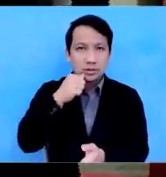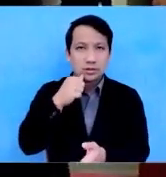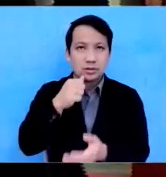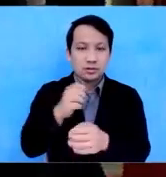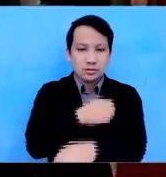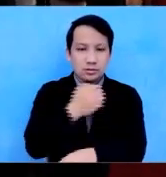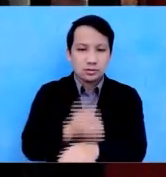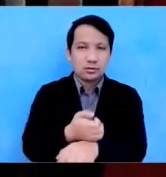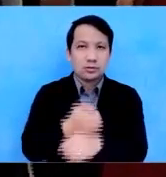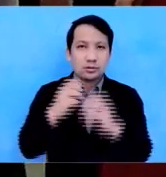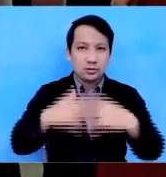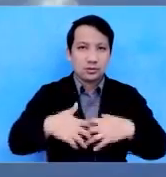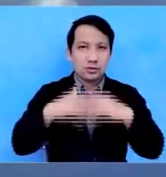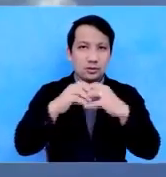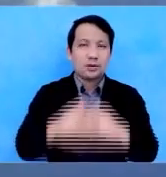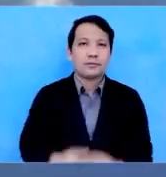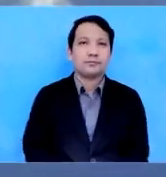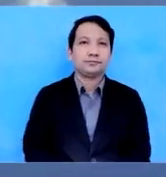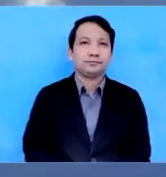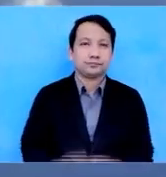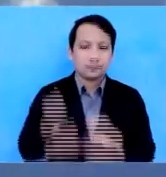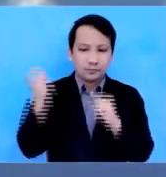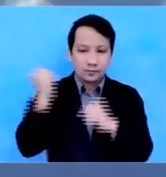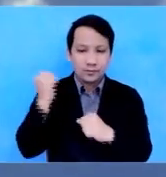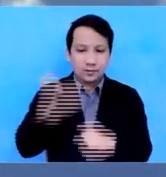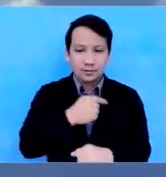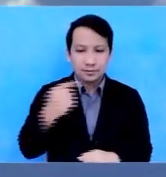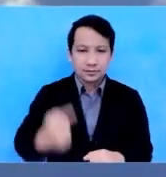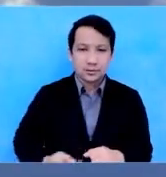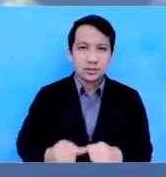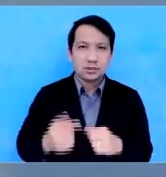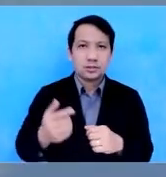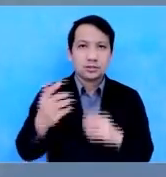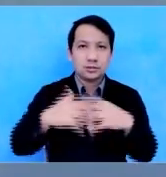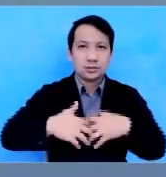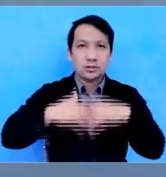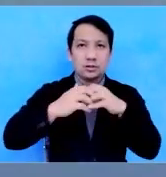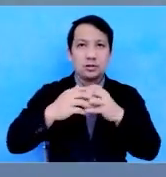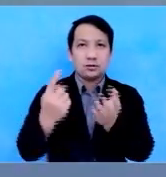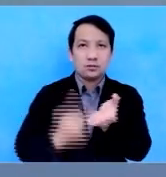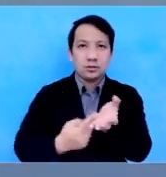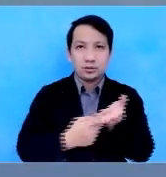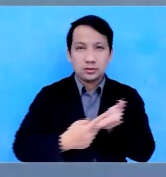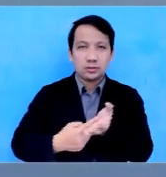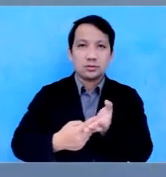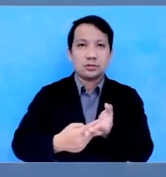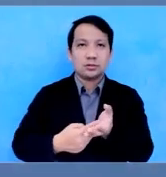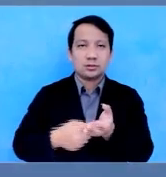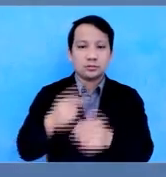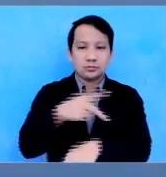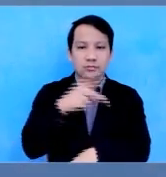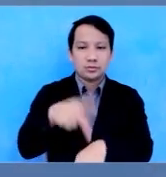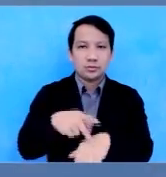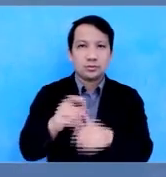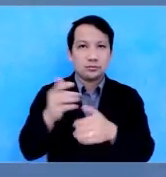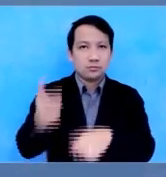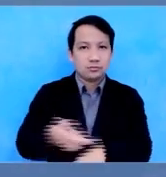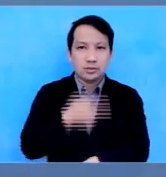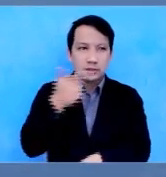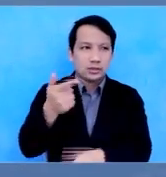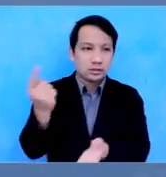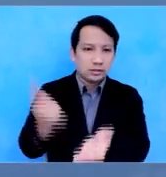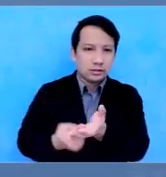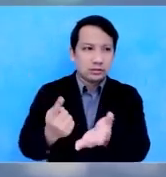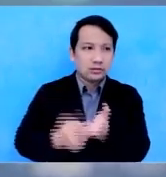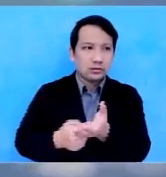at infrastruktura. Umaasa rin daw ang China na magbubunga ang pag-uusap nila ng Pilipinas para sa matagal nang tinatalakay